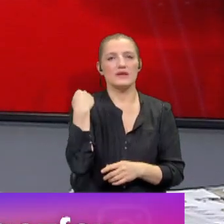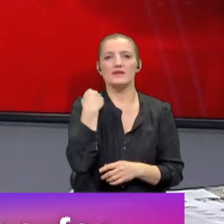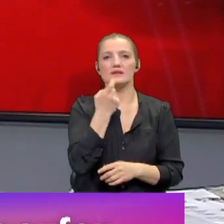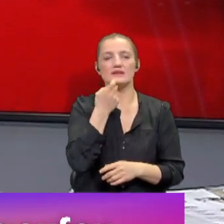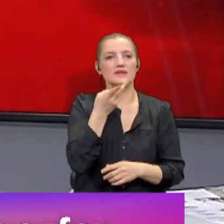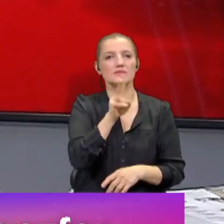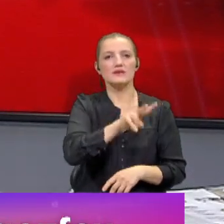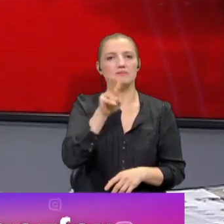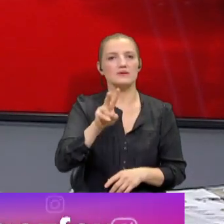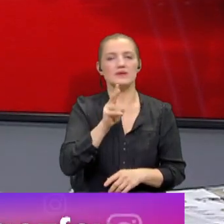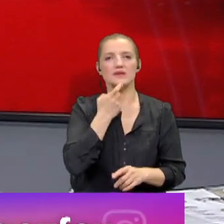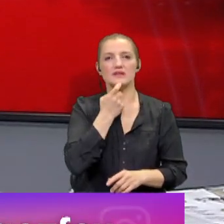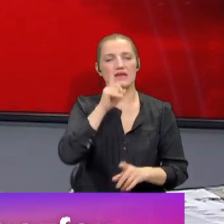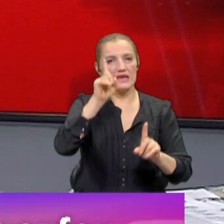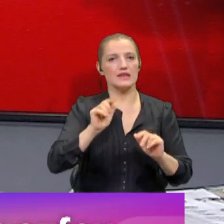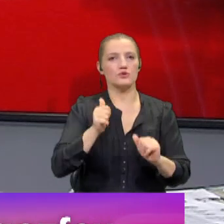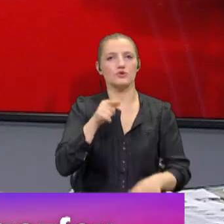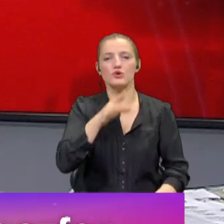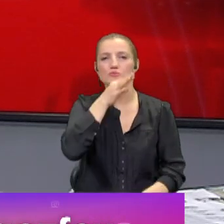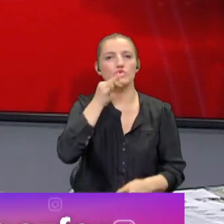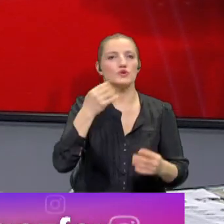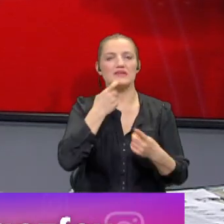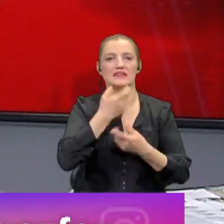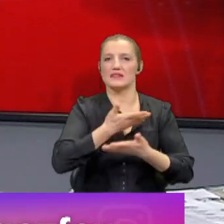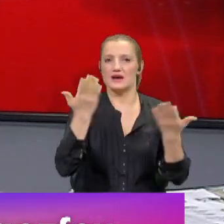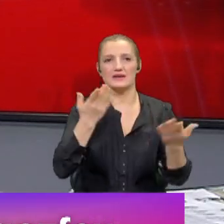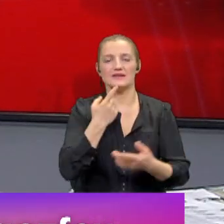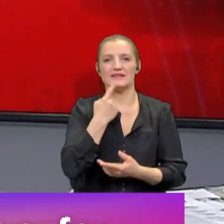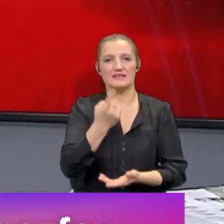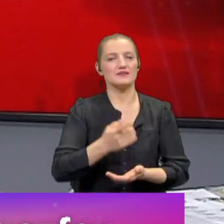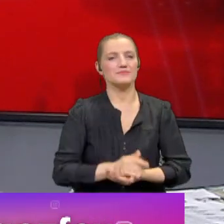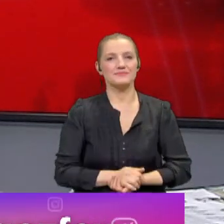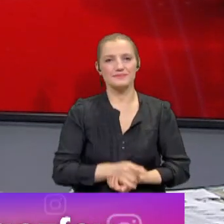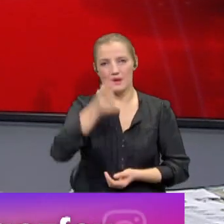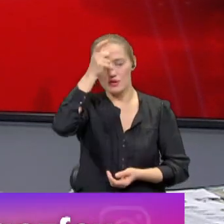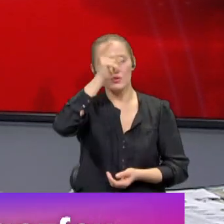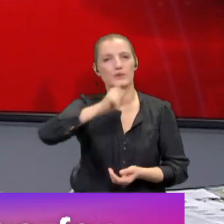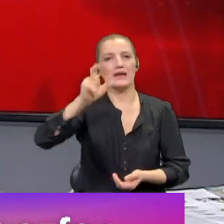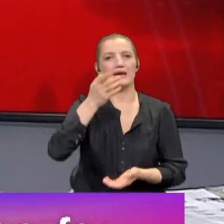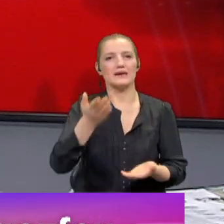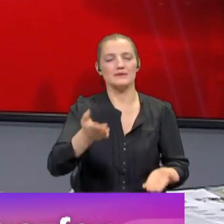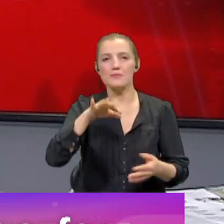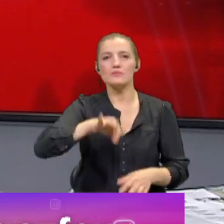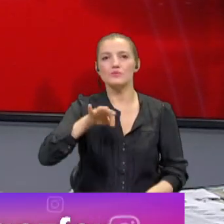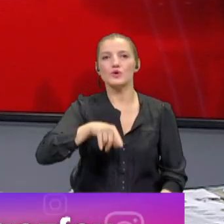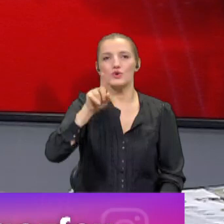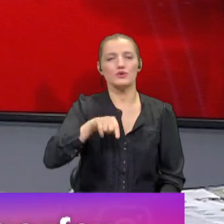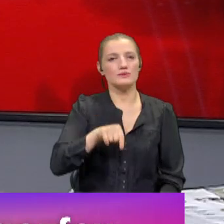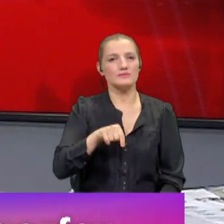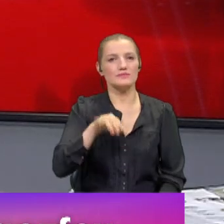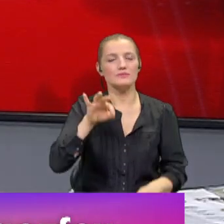2022 yılının ilk günüydü Mutlu yıllar diledik size Türkiye'ye bugün